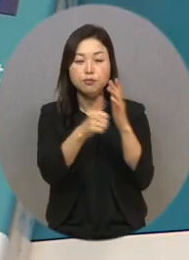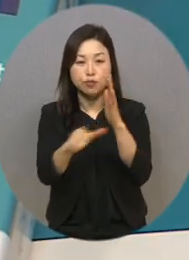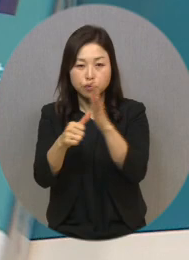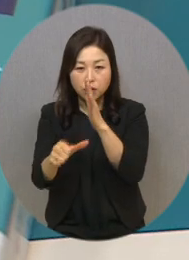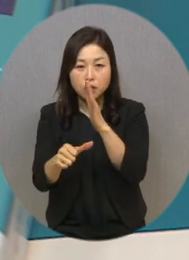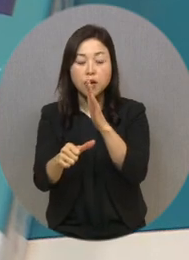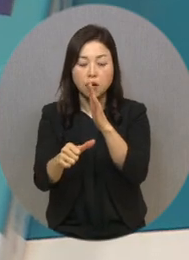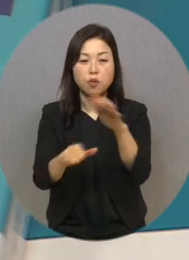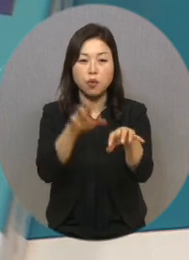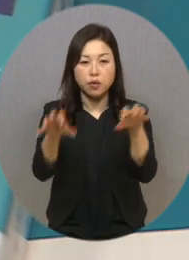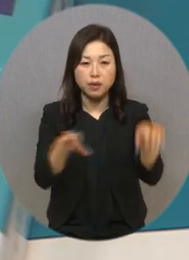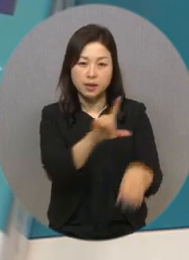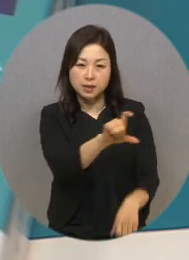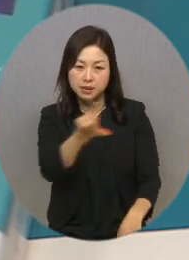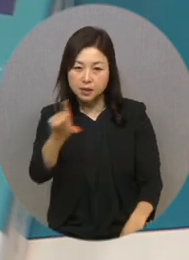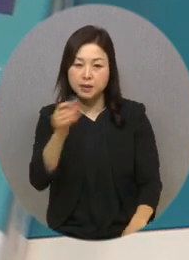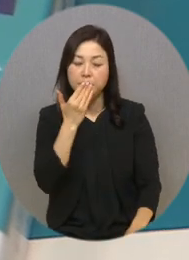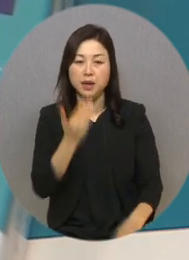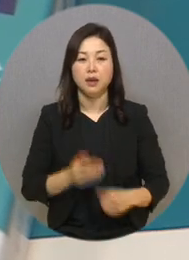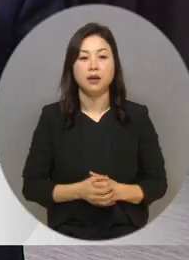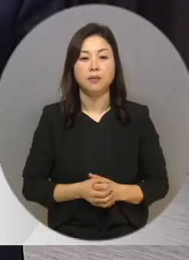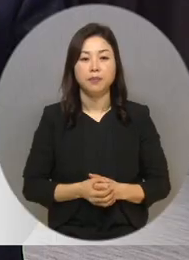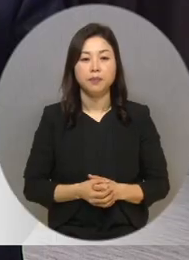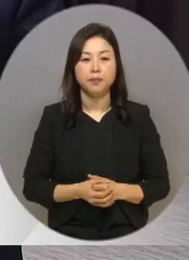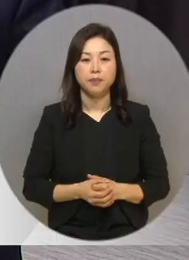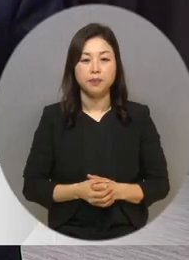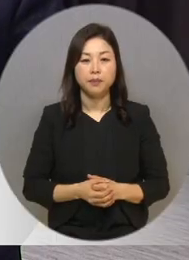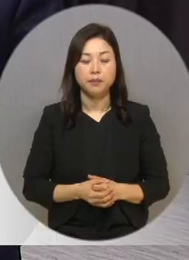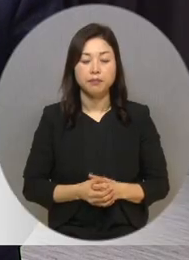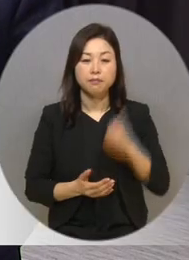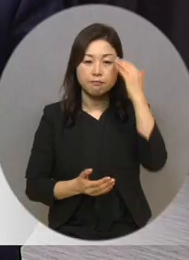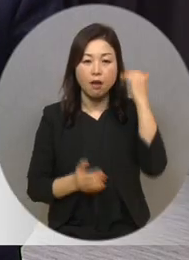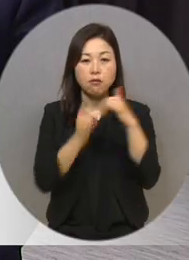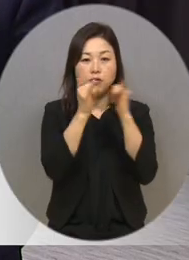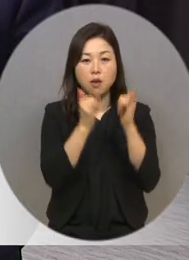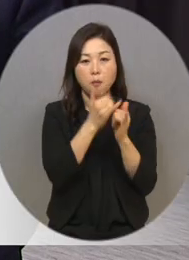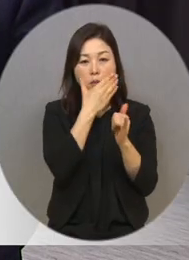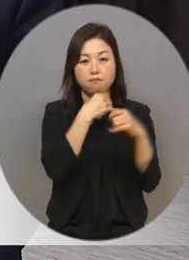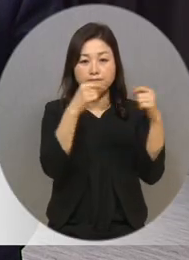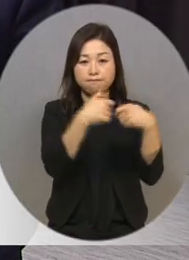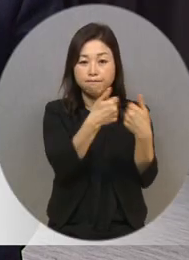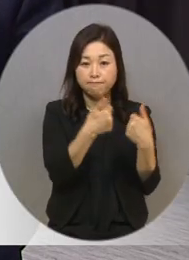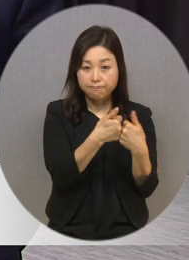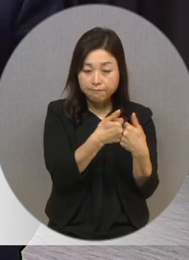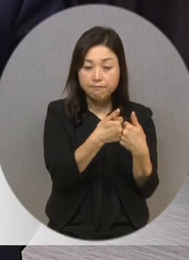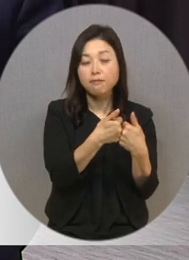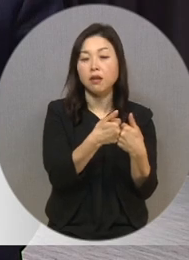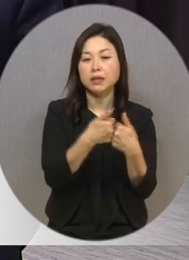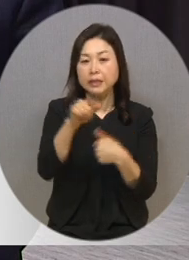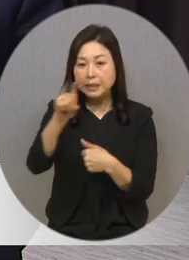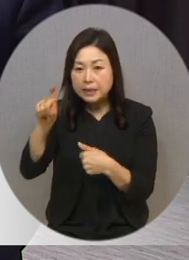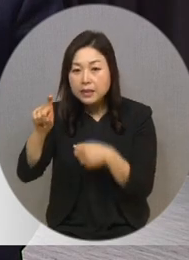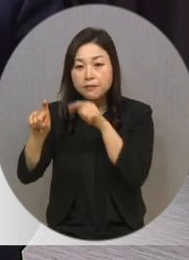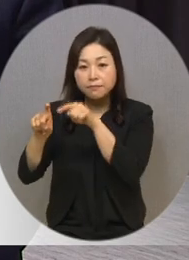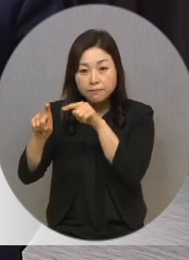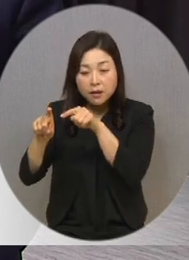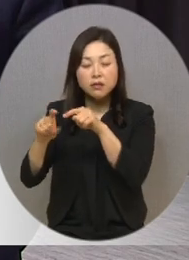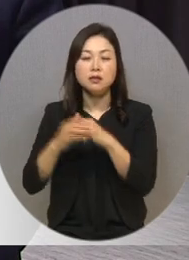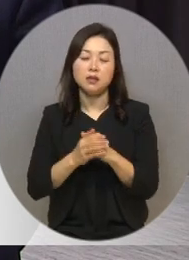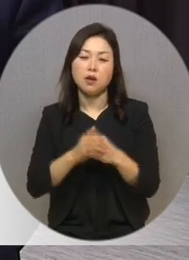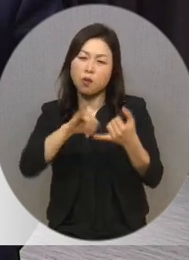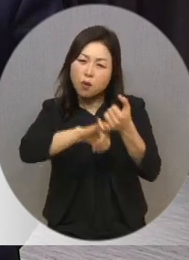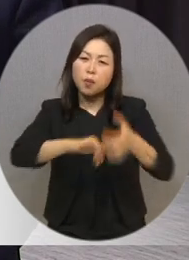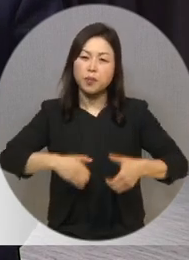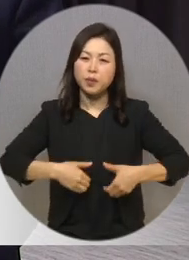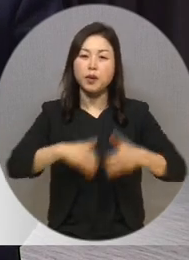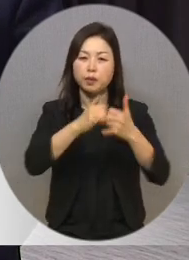등 어느 곳이든 사용할 수 있습니다 저희 한국사회복지 협의에는이 물건이 어 정말 꼭